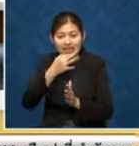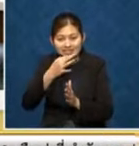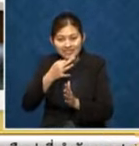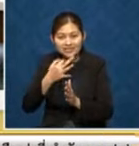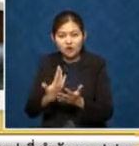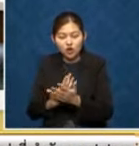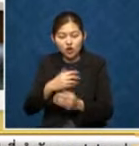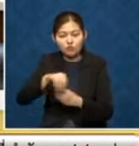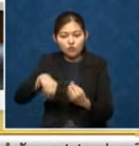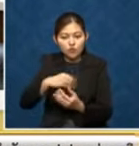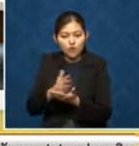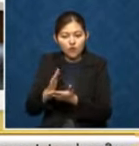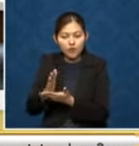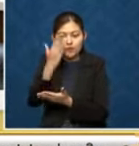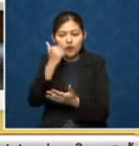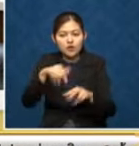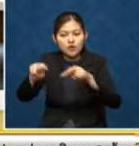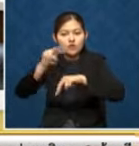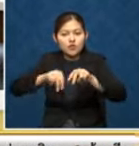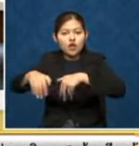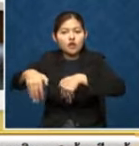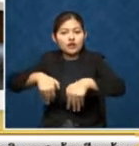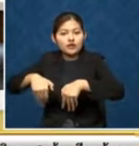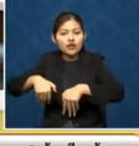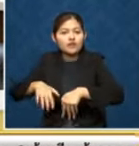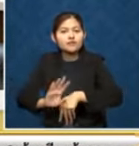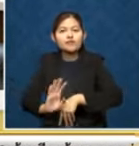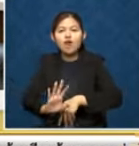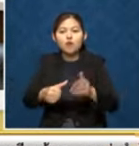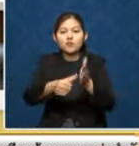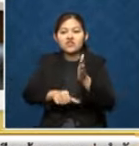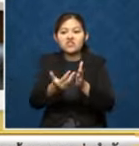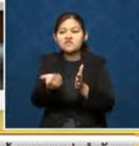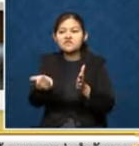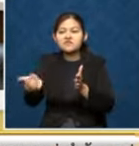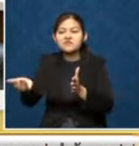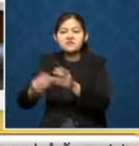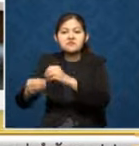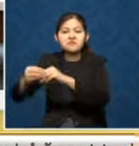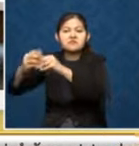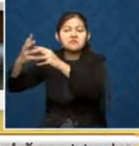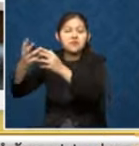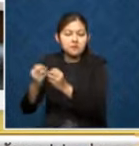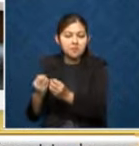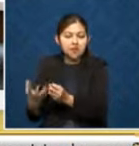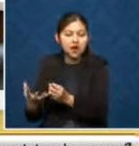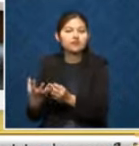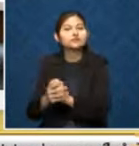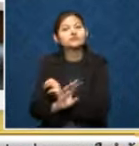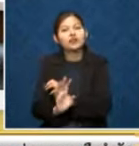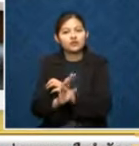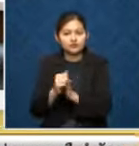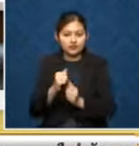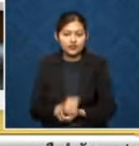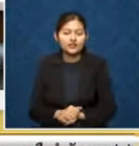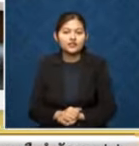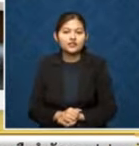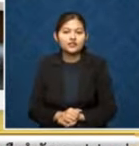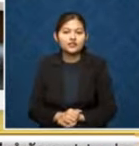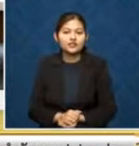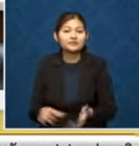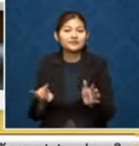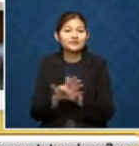ๆเพื่อดูแลพี่น้องประชาชนไม่ให้ก่อหนี้เกินความสามารถและเหมาะสมกับรายได้ในปัจจุบันสุดท้ายนี้ครับท่านประธาน